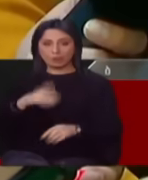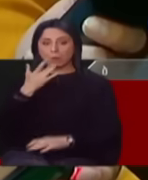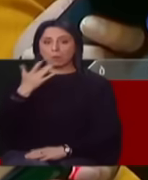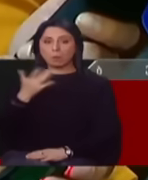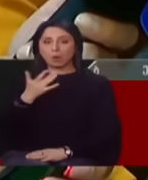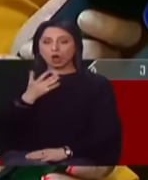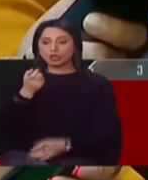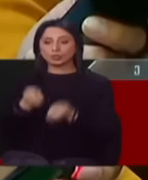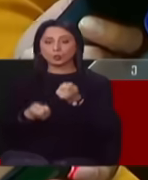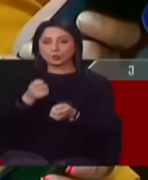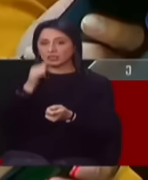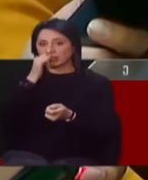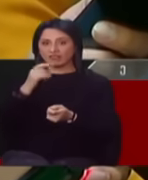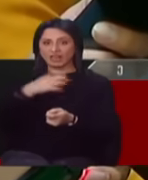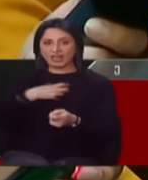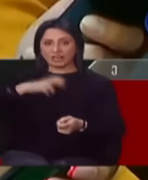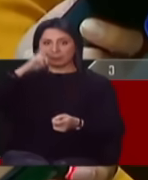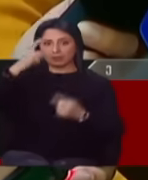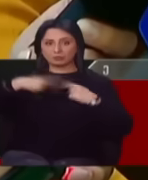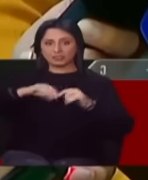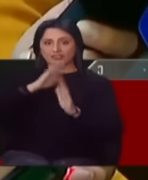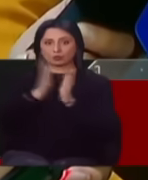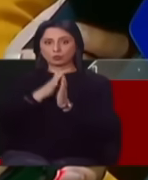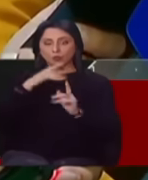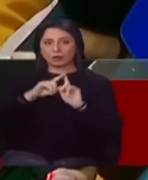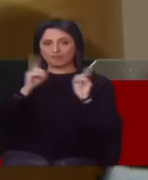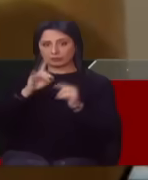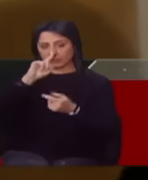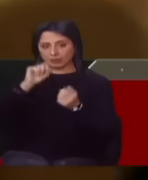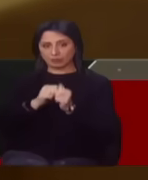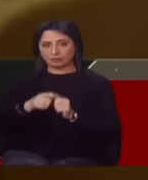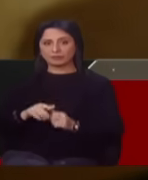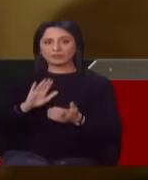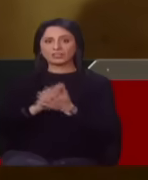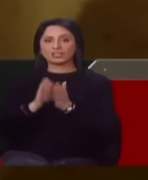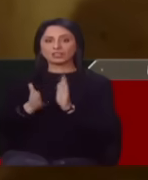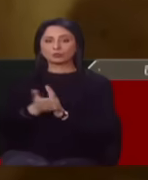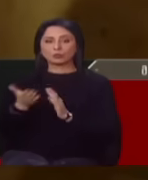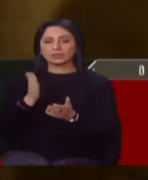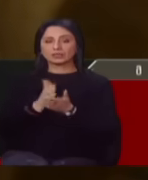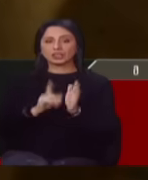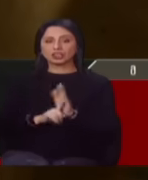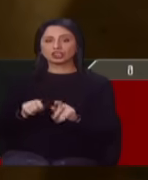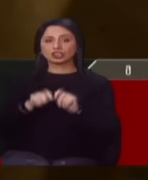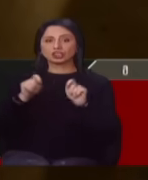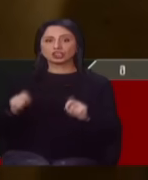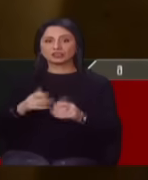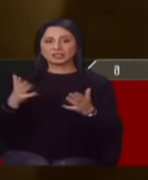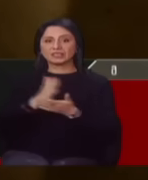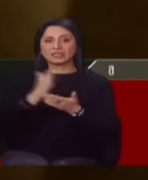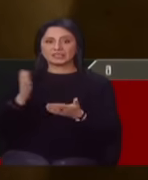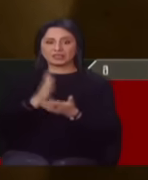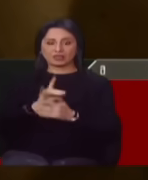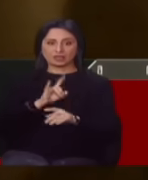პოლიტიკური უმცირესობა ვერ იბატონებს ჩვენი საზოგადოების აბსოლუტურ უმრავლესობაზე, ეს დაიმახსოვრეთ. სიტუაცია, რომელიც არის შექმნილი, დიდწილად